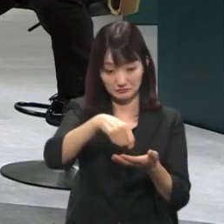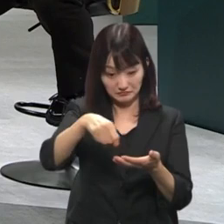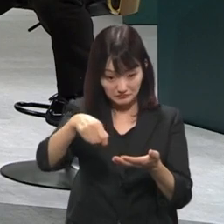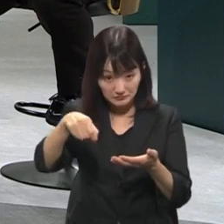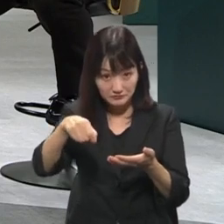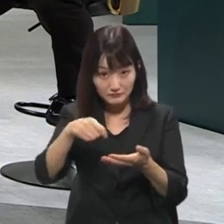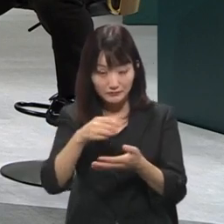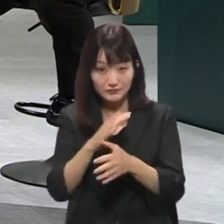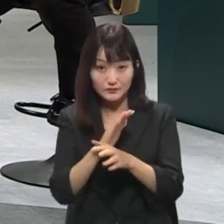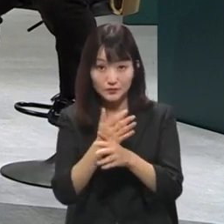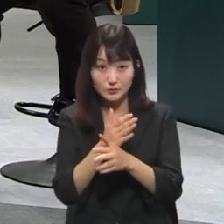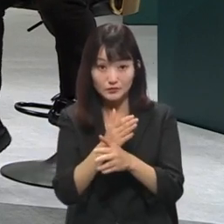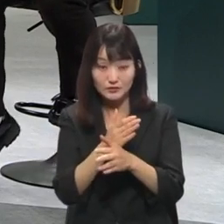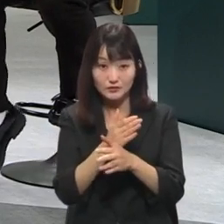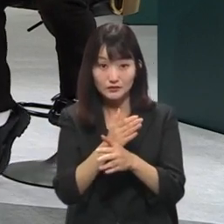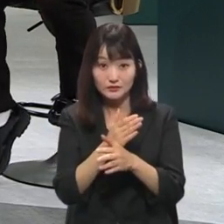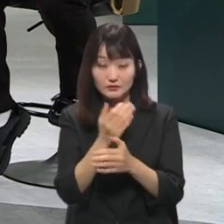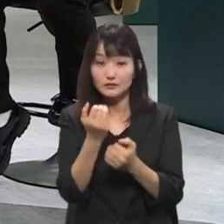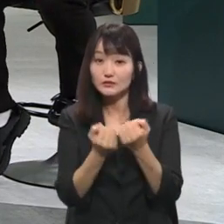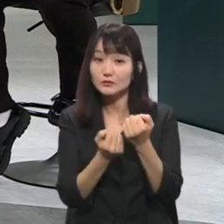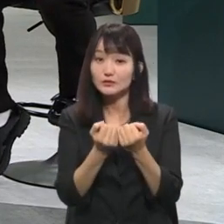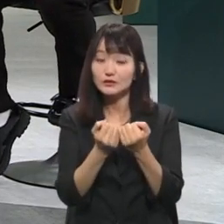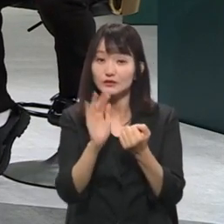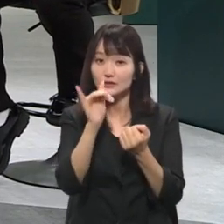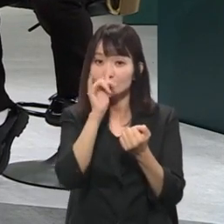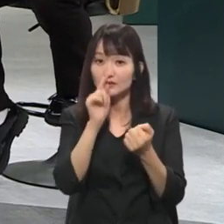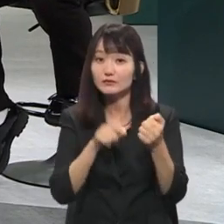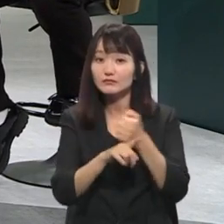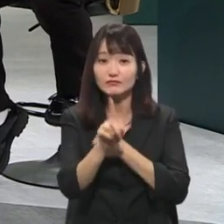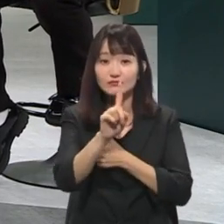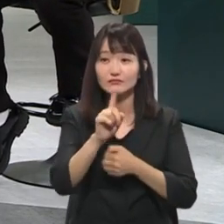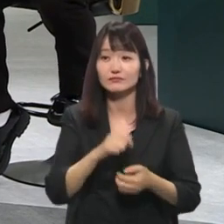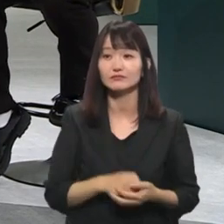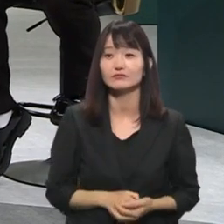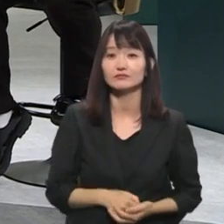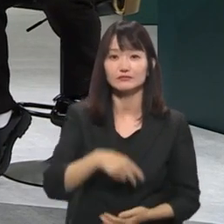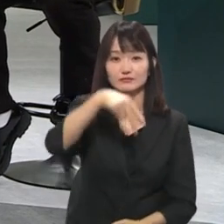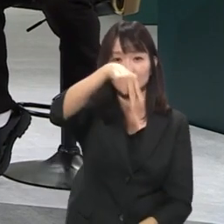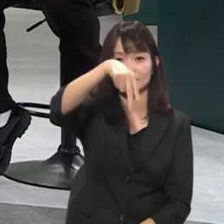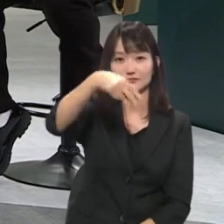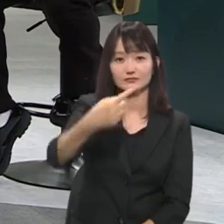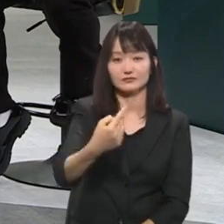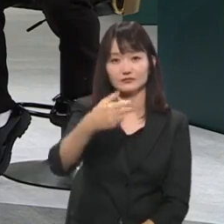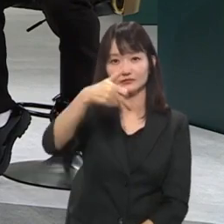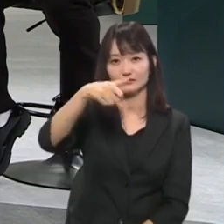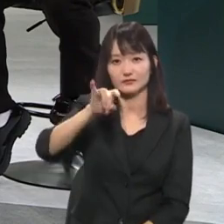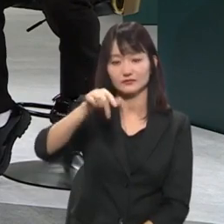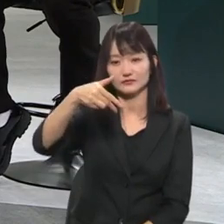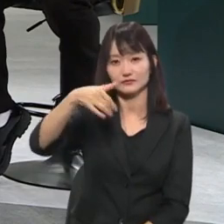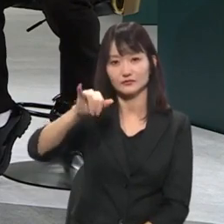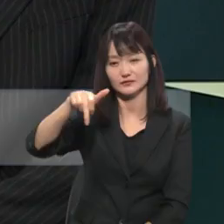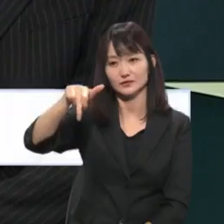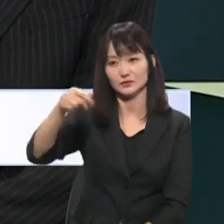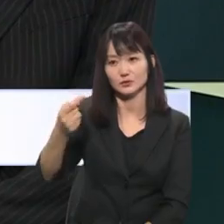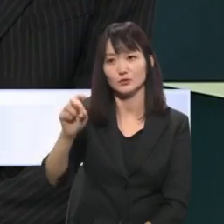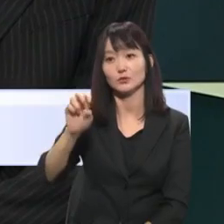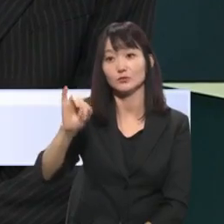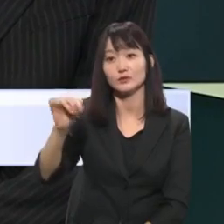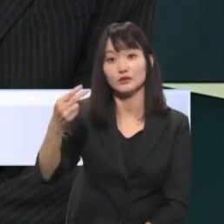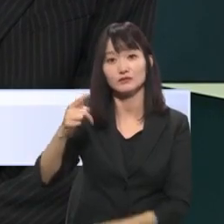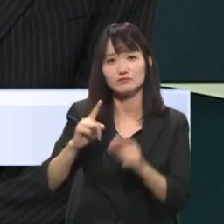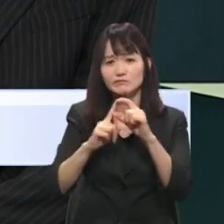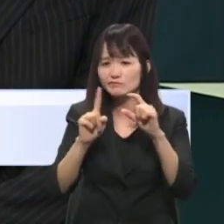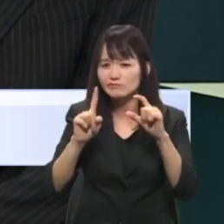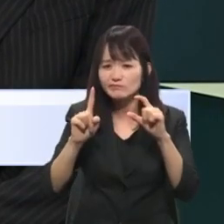설명이 되어 있던데 스케치 코미디가 뭐예요 어 이게 스케치 휴무드라는 원래 단어는 여러분들이 많이 생소해